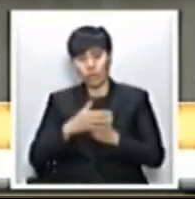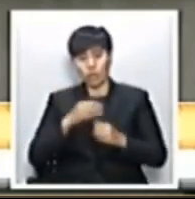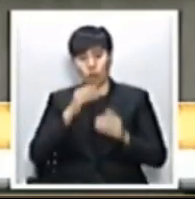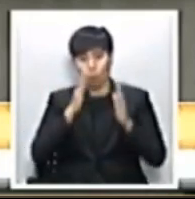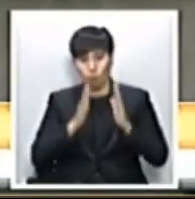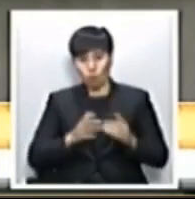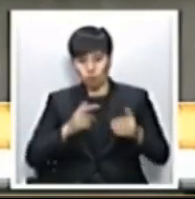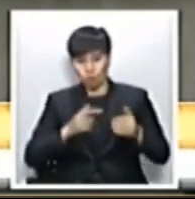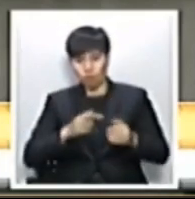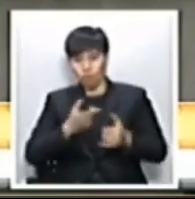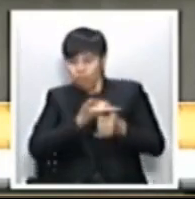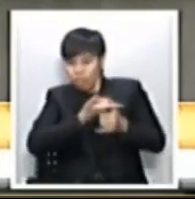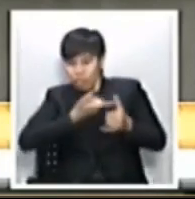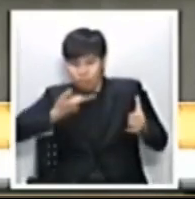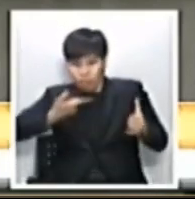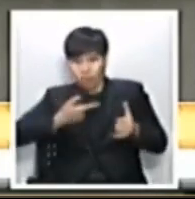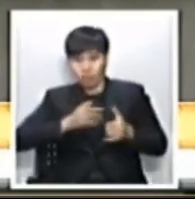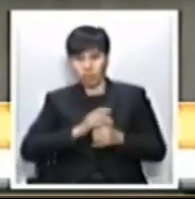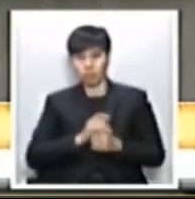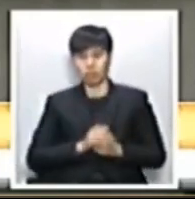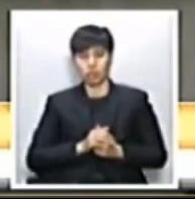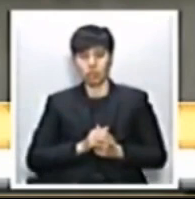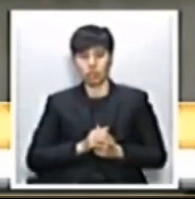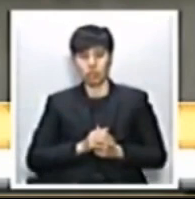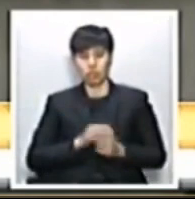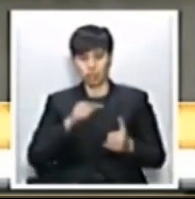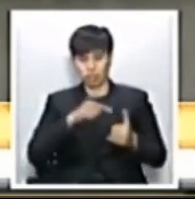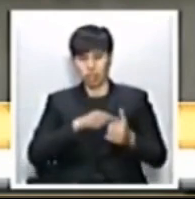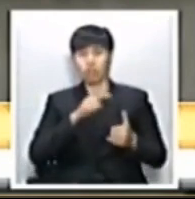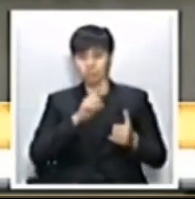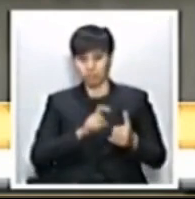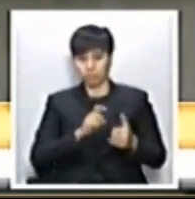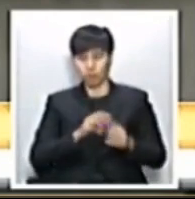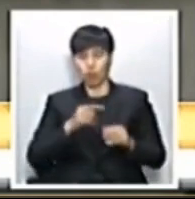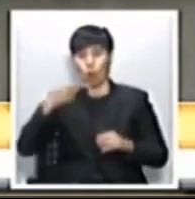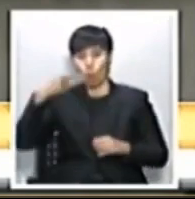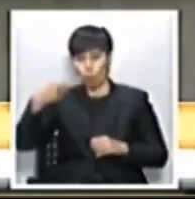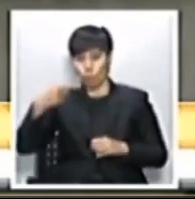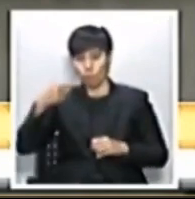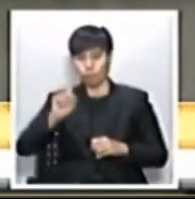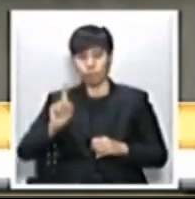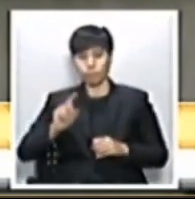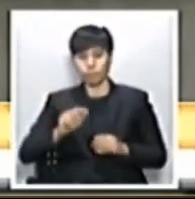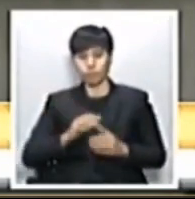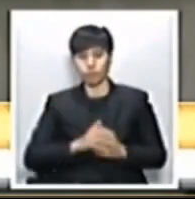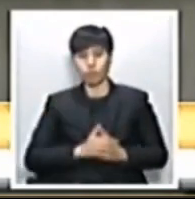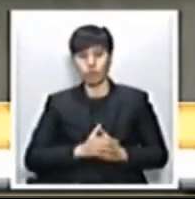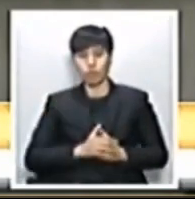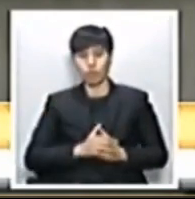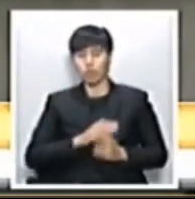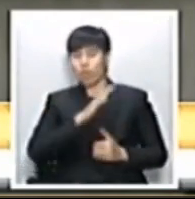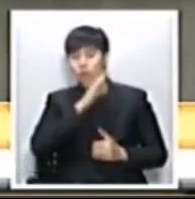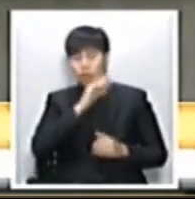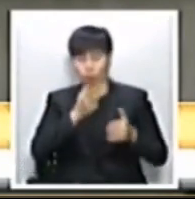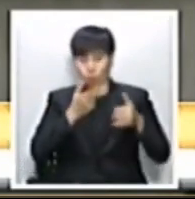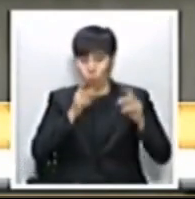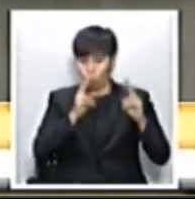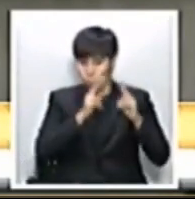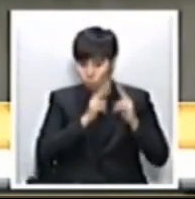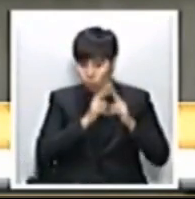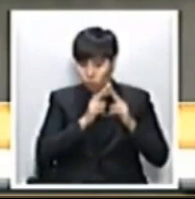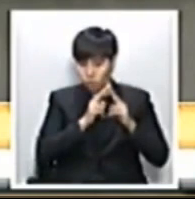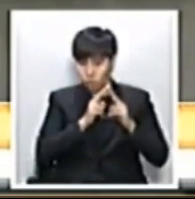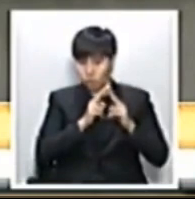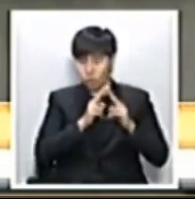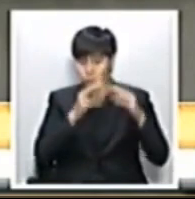ารของเหยื่อค่ะข้อหนึ่งคือผลทางลบคือถ้าข่มขืนแล้วถูก